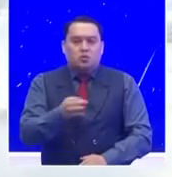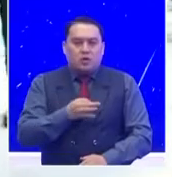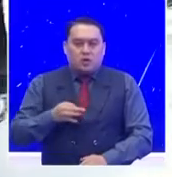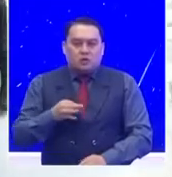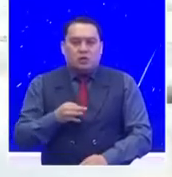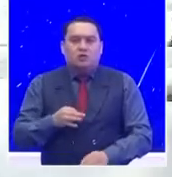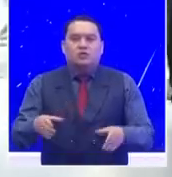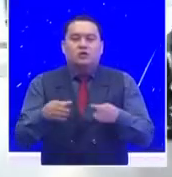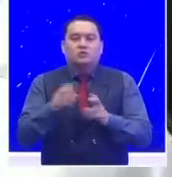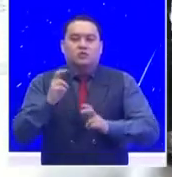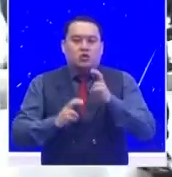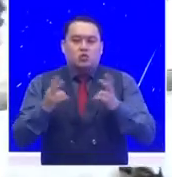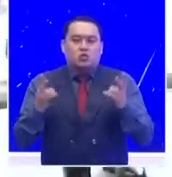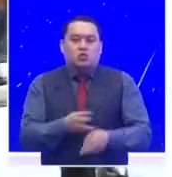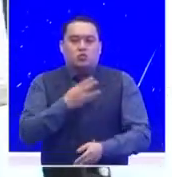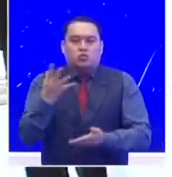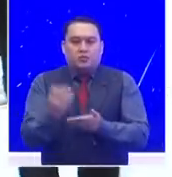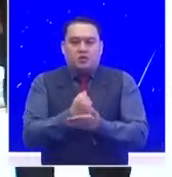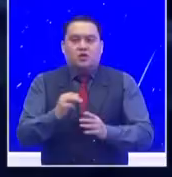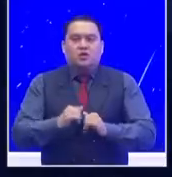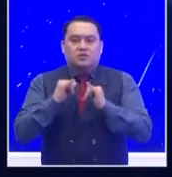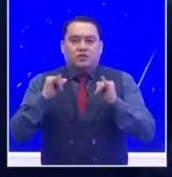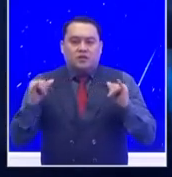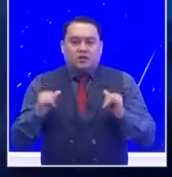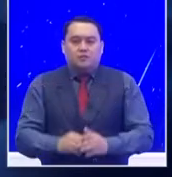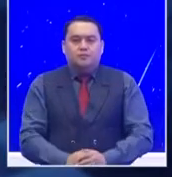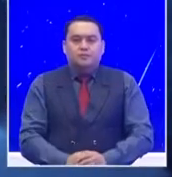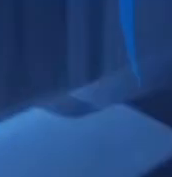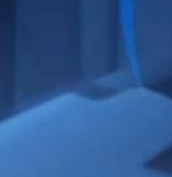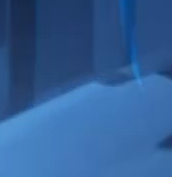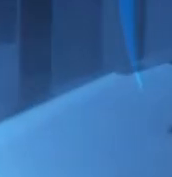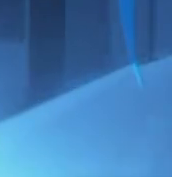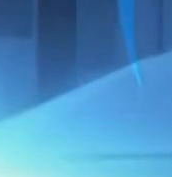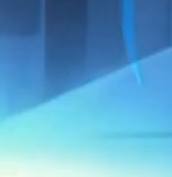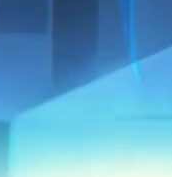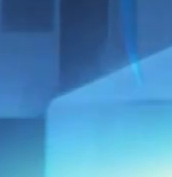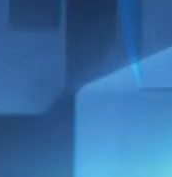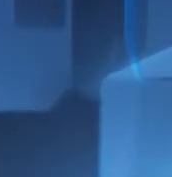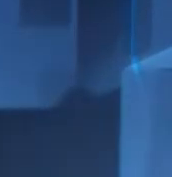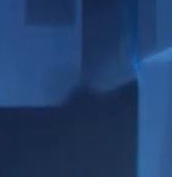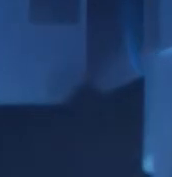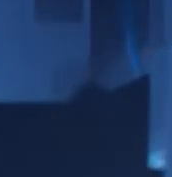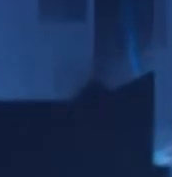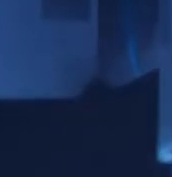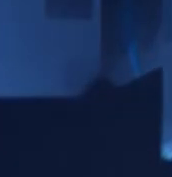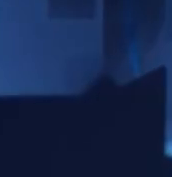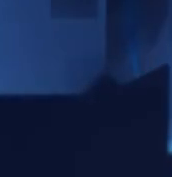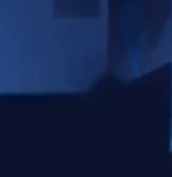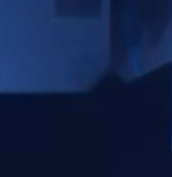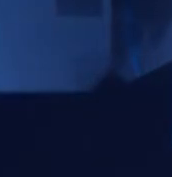потому коллективу завода пожелал успехов в развитии. Азат Жумаханов, Дамир Анитов, Жаслан Шенкенже, телеканал